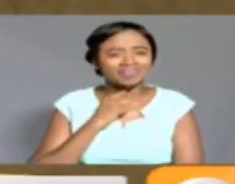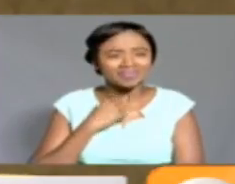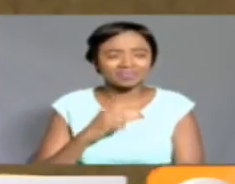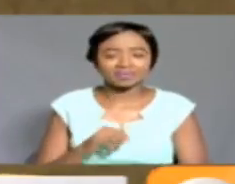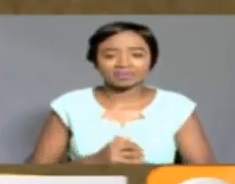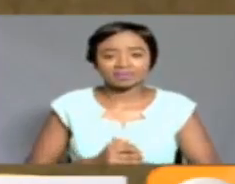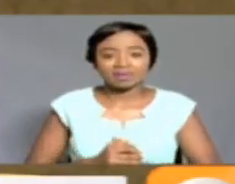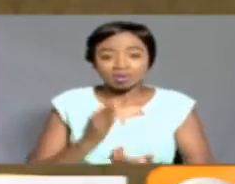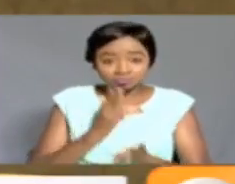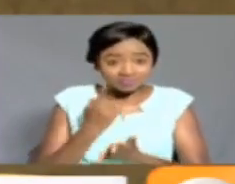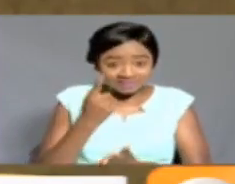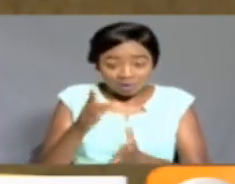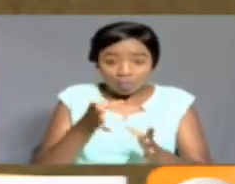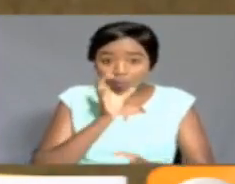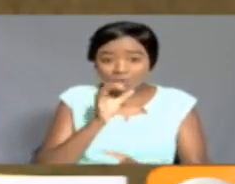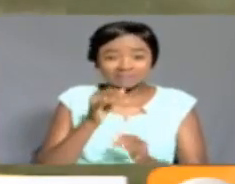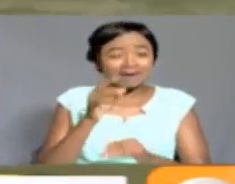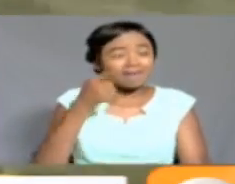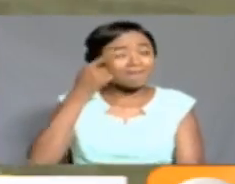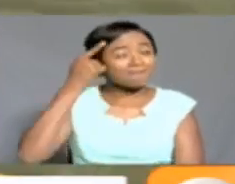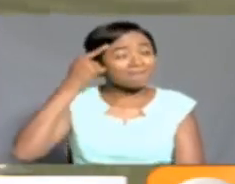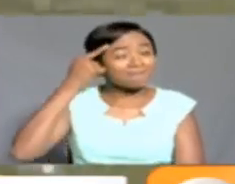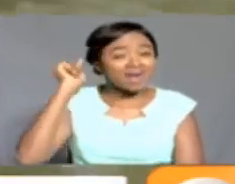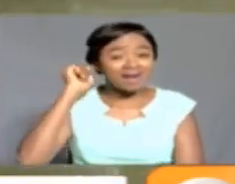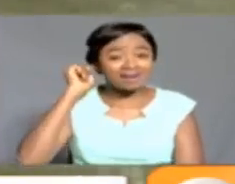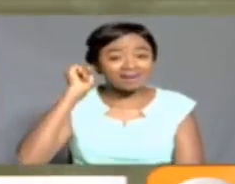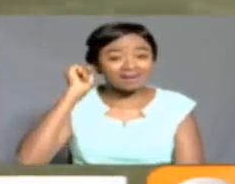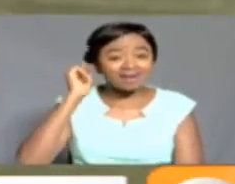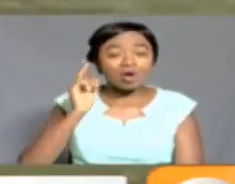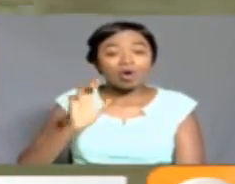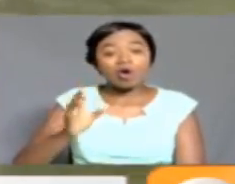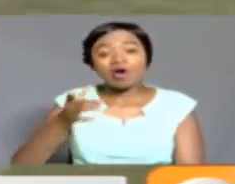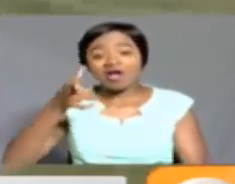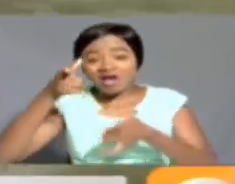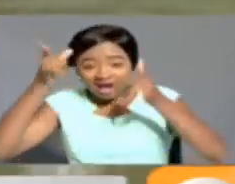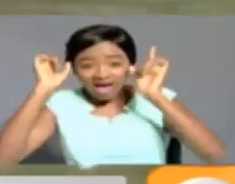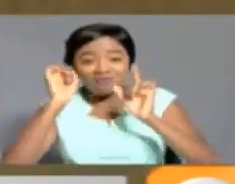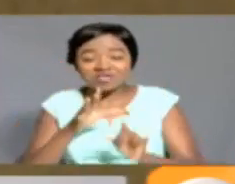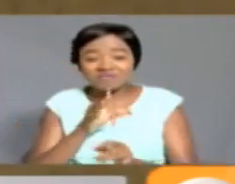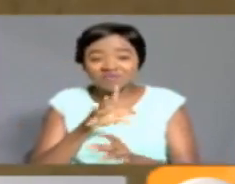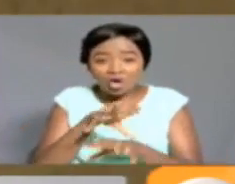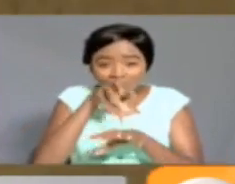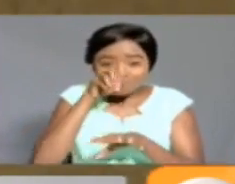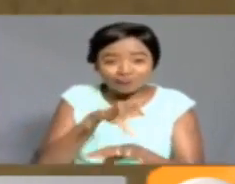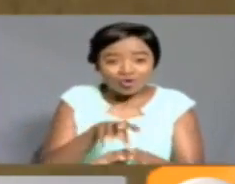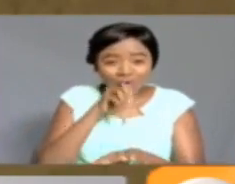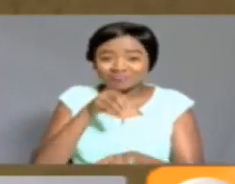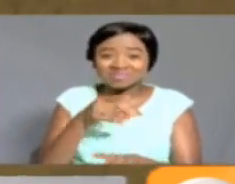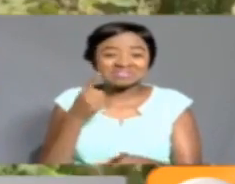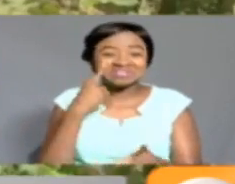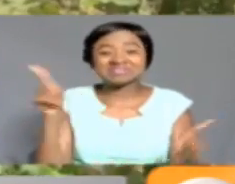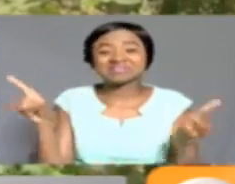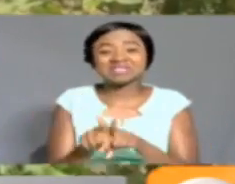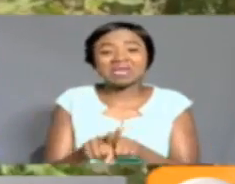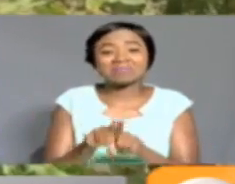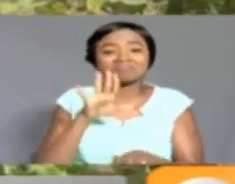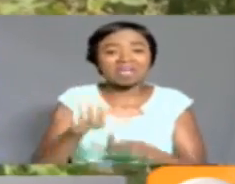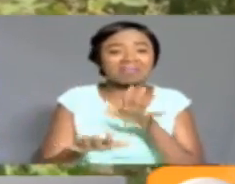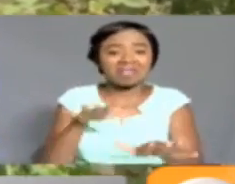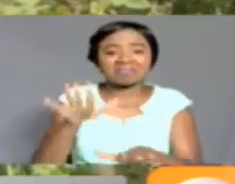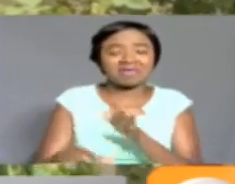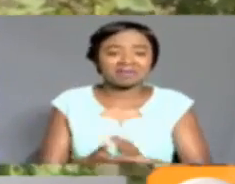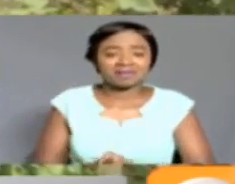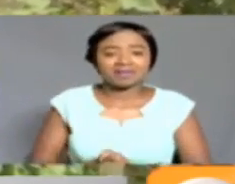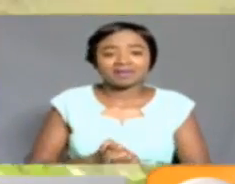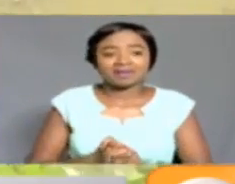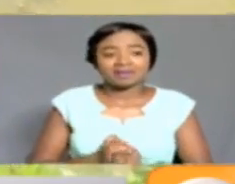ni nyeusi kabisa. Hata ng'ombe akikunywa, sasa wewe unaona tu ng'ombe anakunywa matope. Na uvundo unaotoka